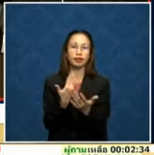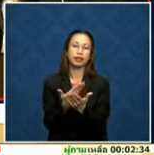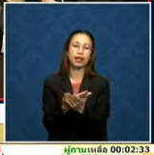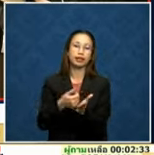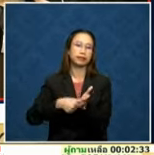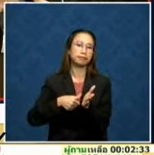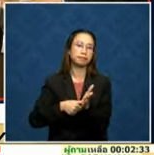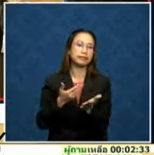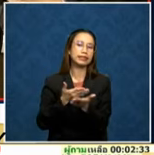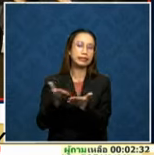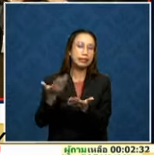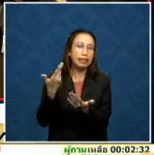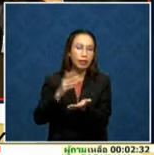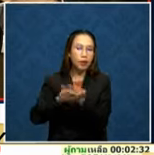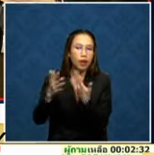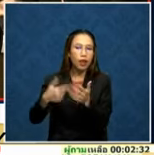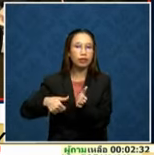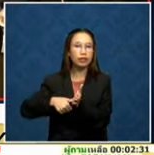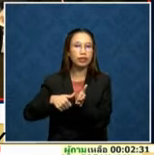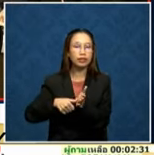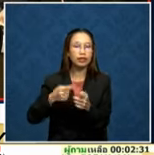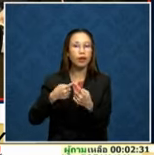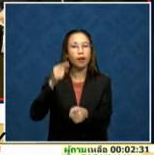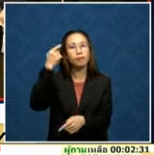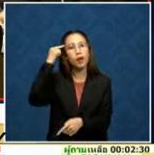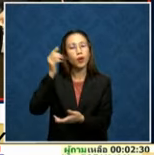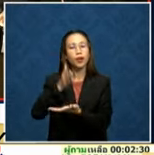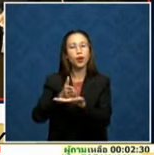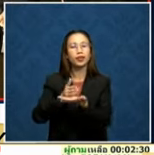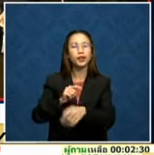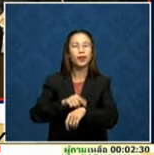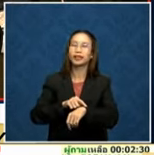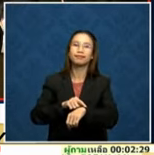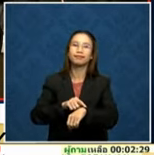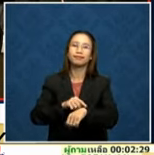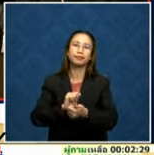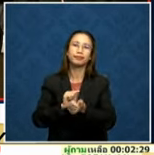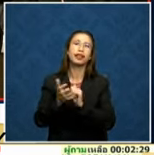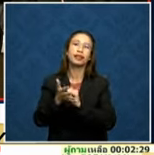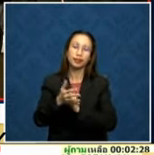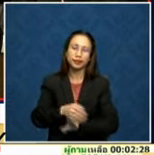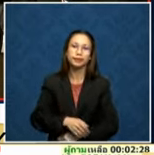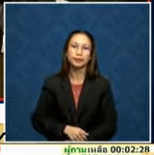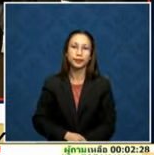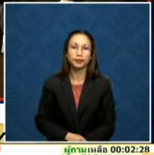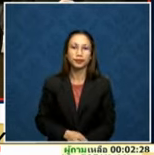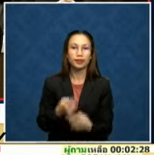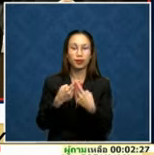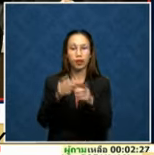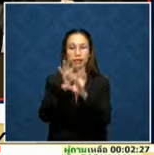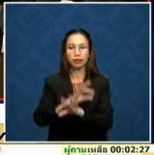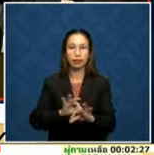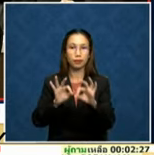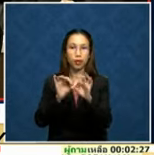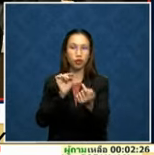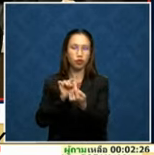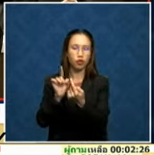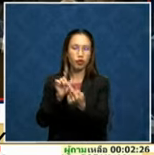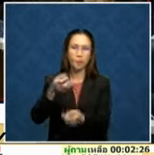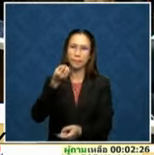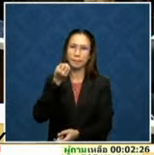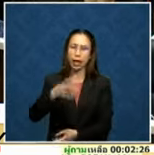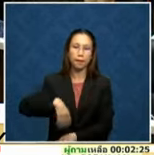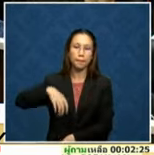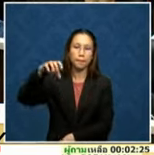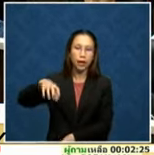อกัป๋ยสัวขายปุ๋ยไปเรีบร้แล้วไม่รวาจะมาคนลคร่ตอนนี้ไปทำไมแล้วที่สำคัญก็ือเน้นไปที่พาอสังหาเยอะ